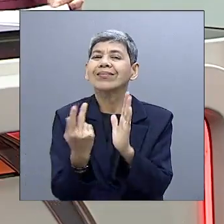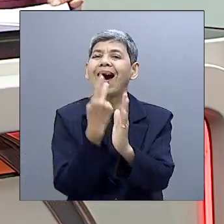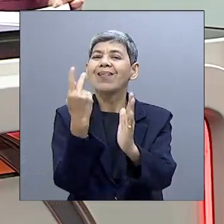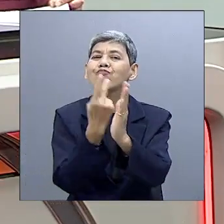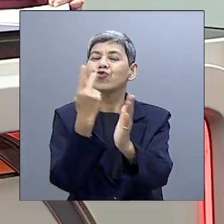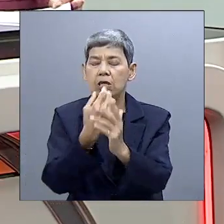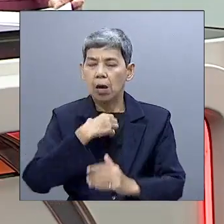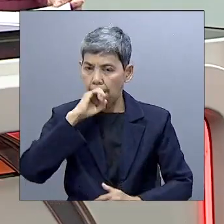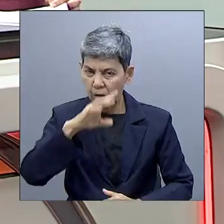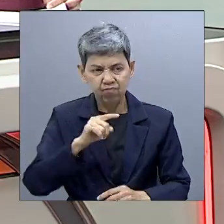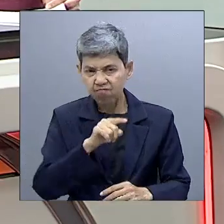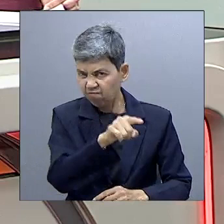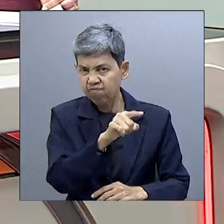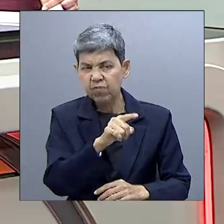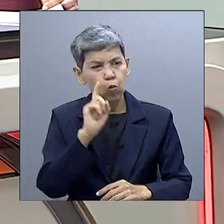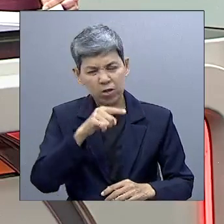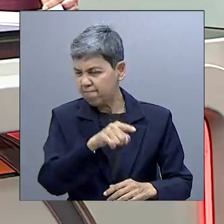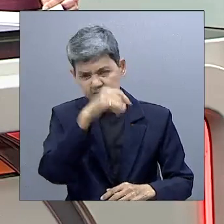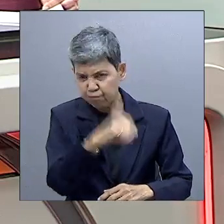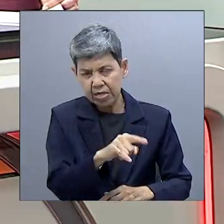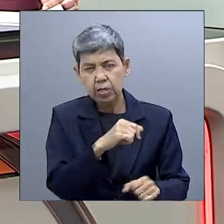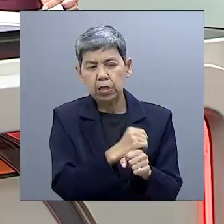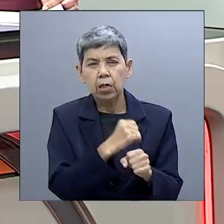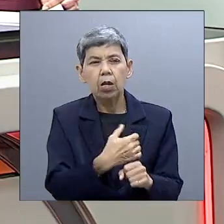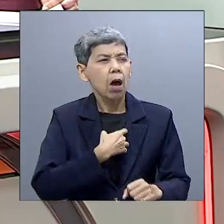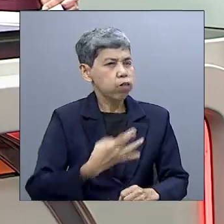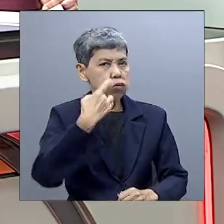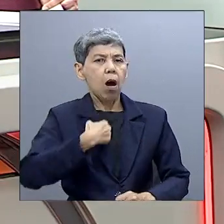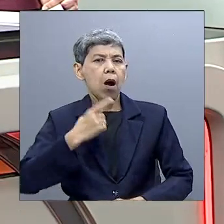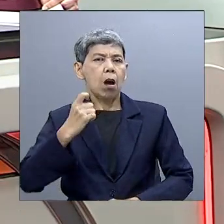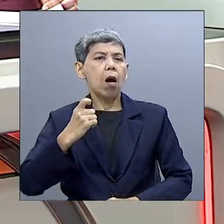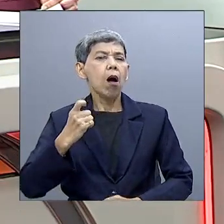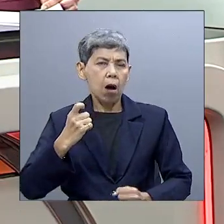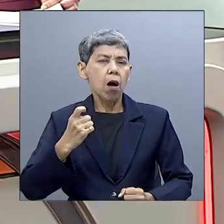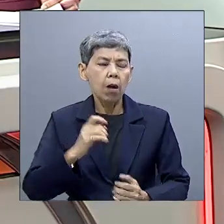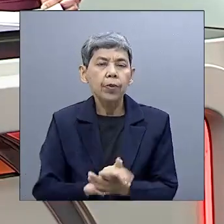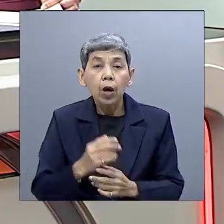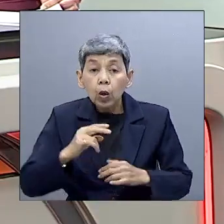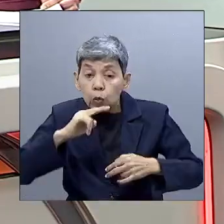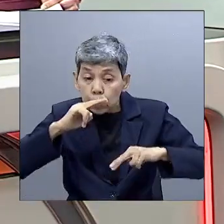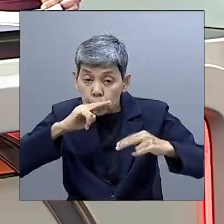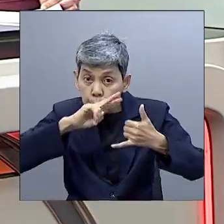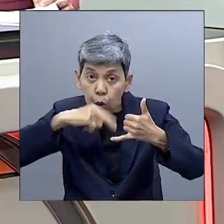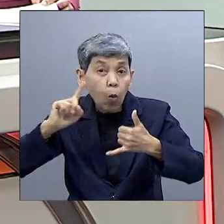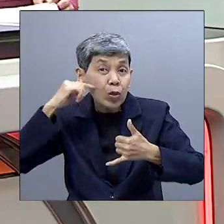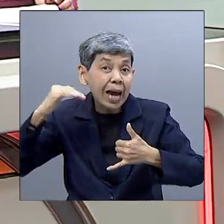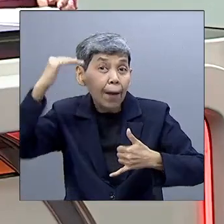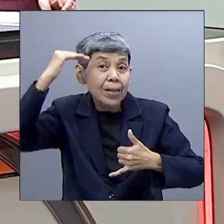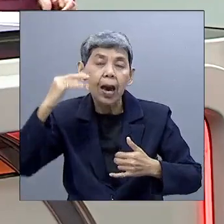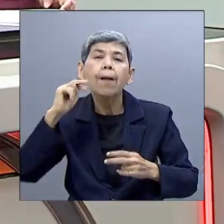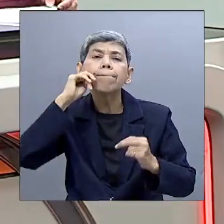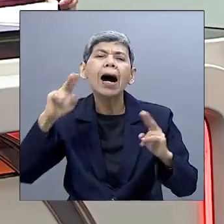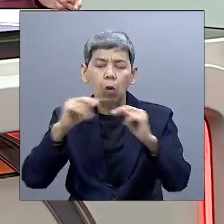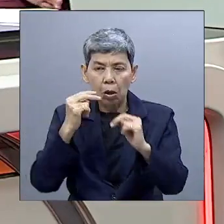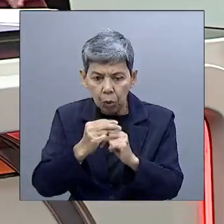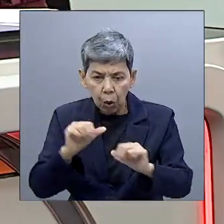พื่อจะเอาผิดกับนางสรัญรัตน์ในข้อหาพยายามฆ่าด้วยนะคะส่วนผลการตรวจค้นพี่สาวที่นครปฐมไปพ